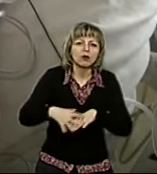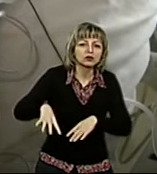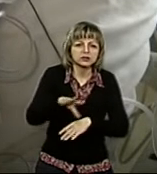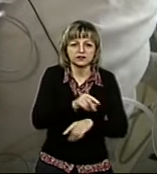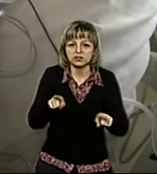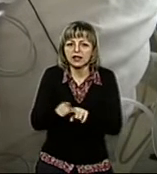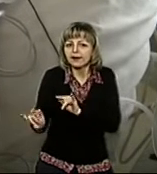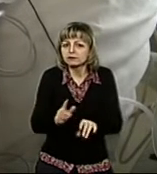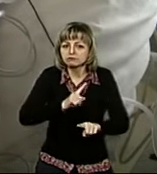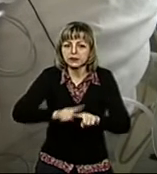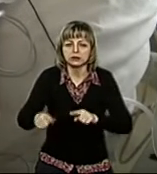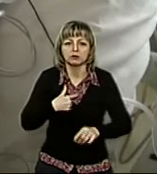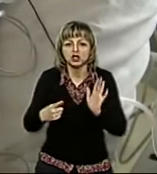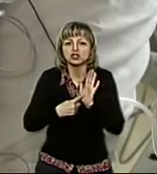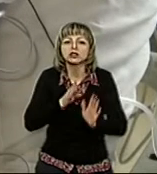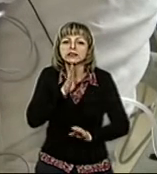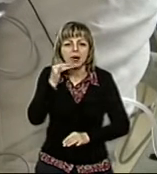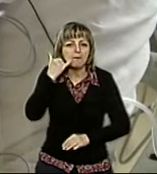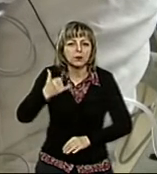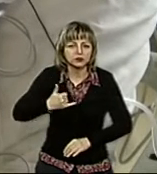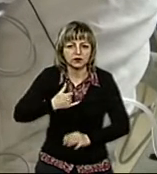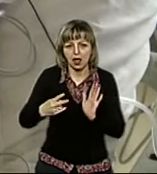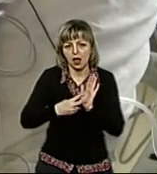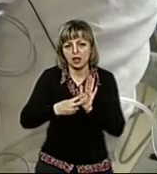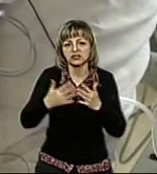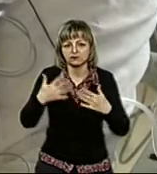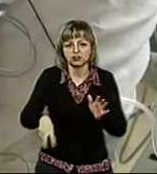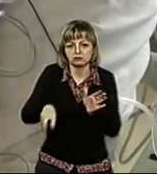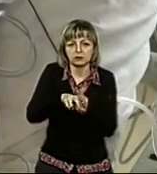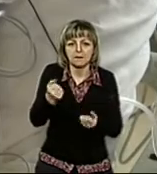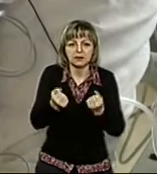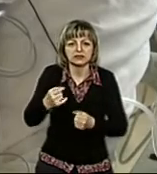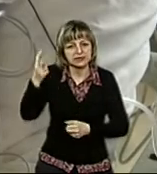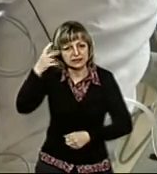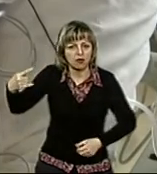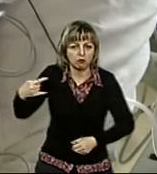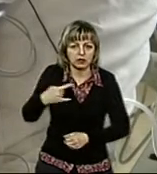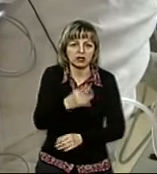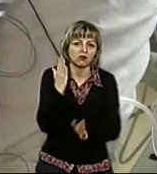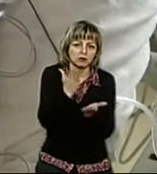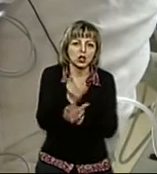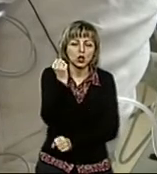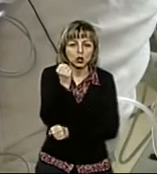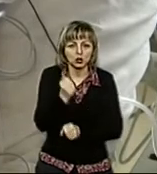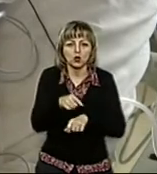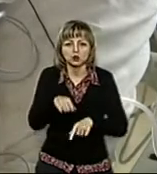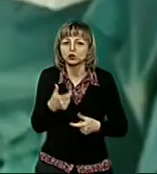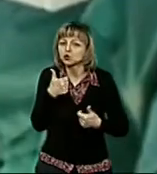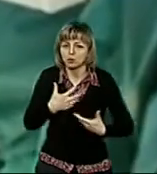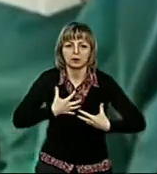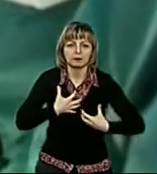такі зібрані. Мені о 6-й ранку подзвонили, а о 7-й ми вже в машині сиділи із Києва, поїхали на Ковель. Тут нас добре